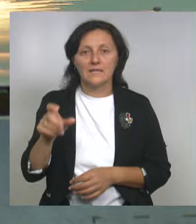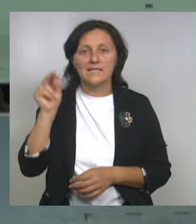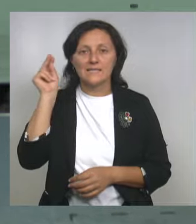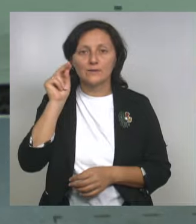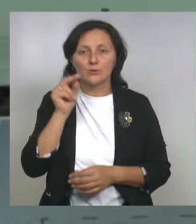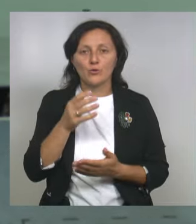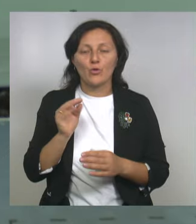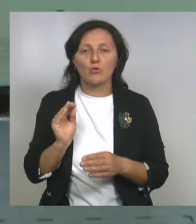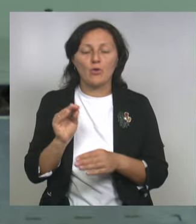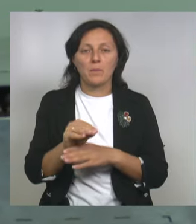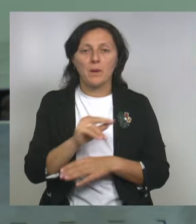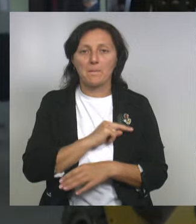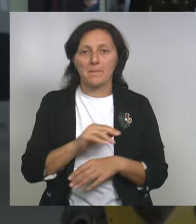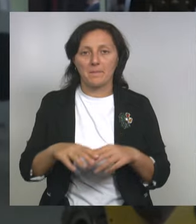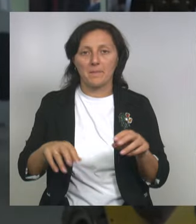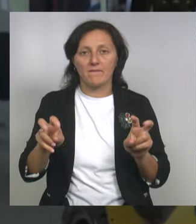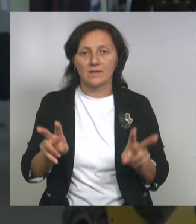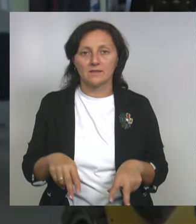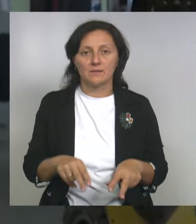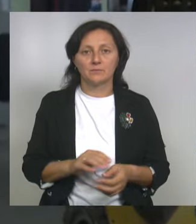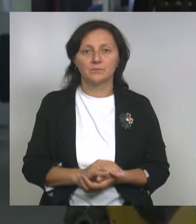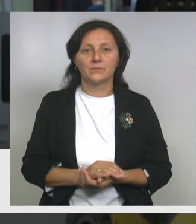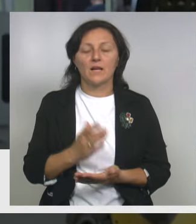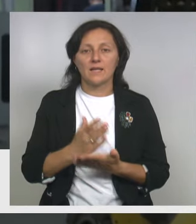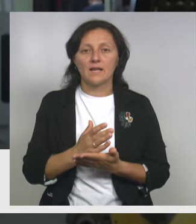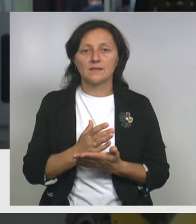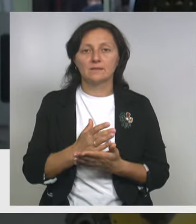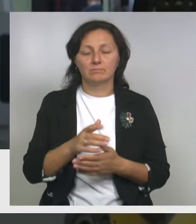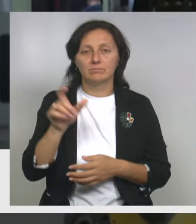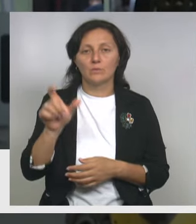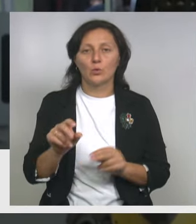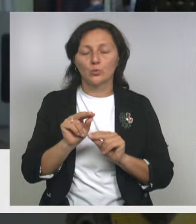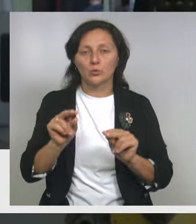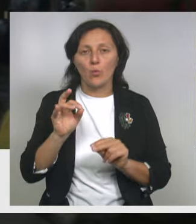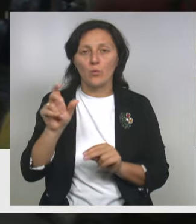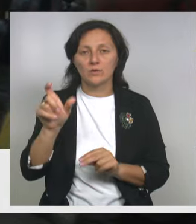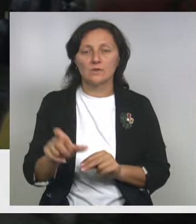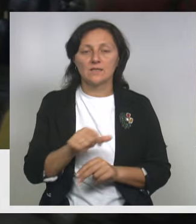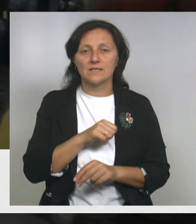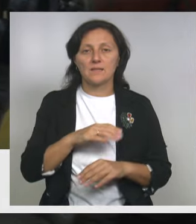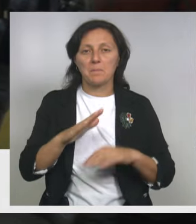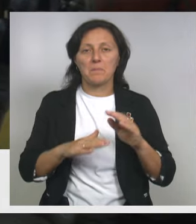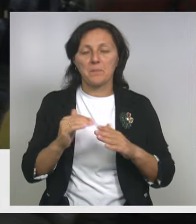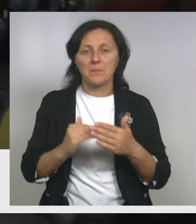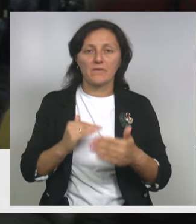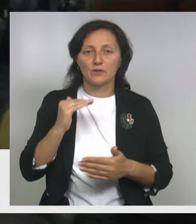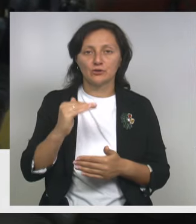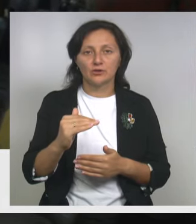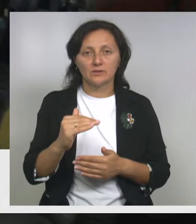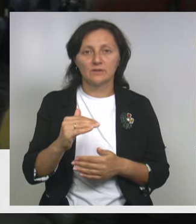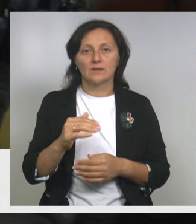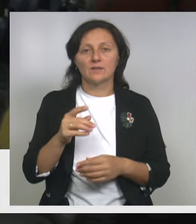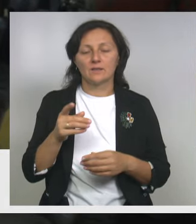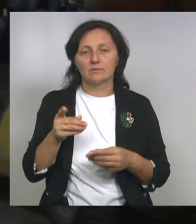дополнительную профессию. Назначается наставник, назначается план обучения, назначаются обучающие курсы, осуществляется дополнительная мотивация за